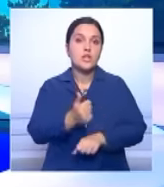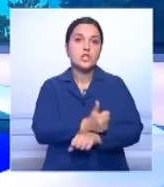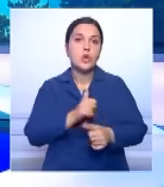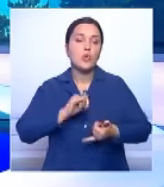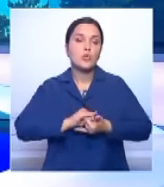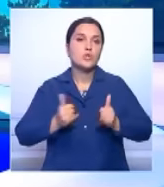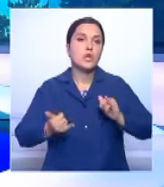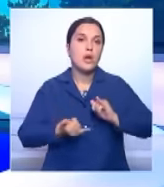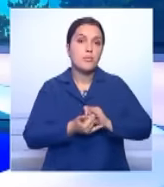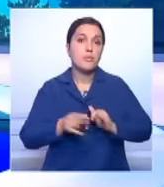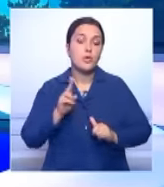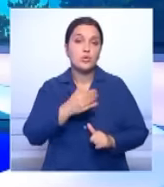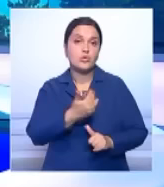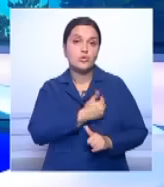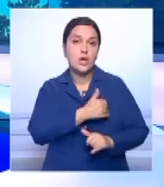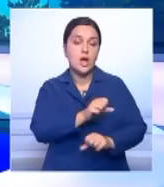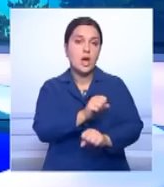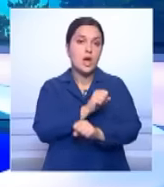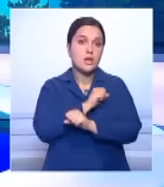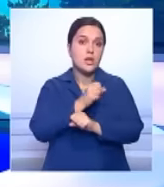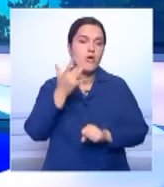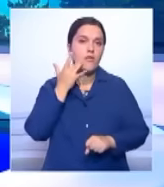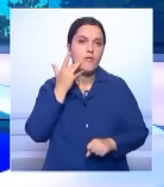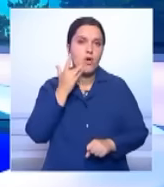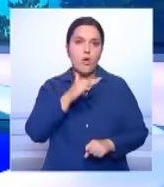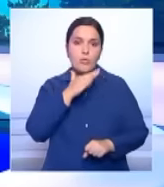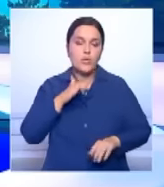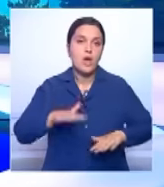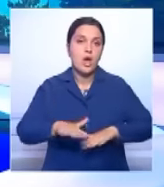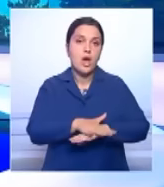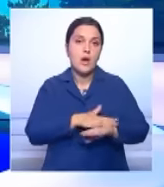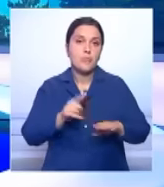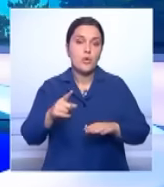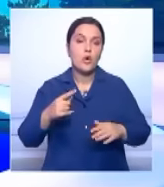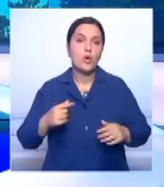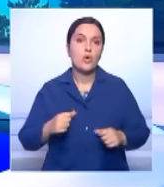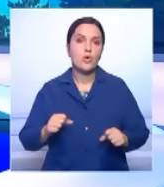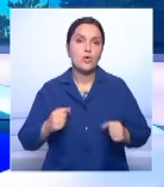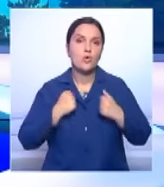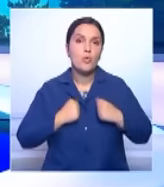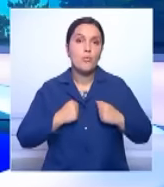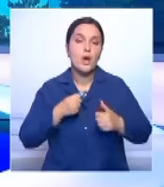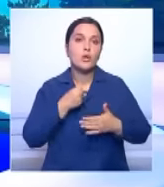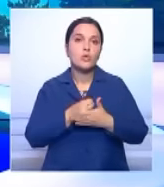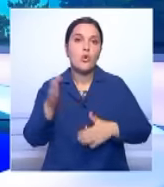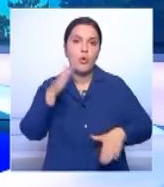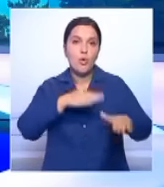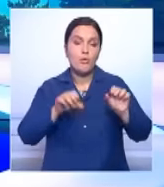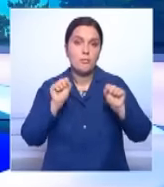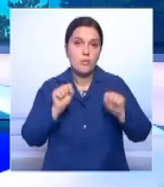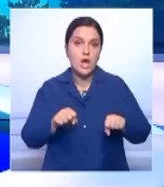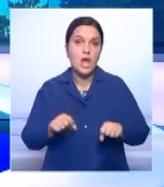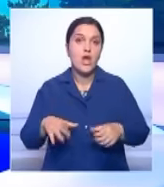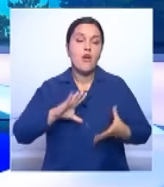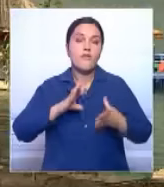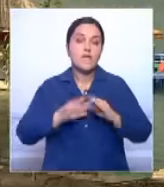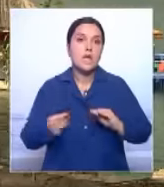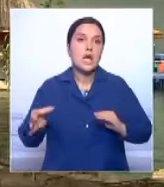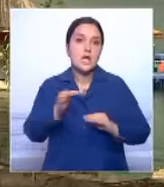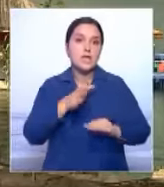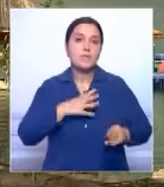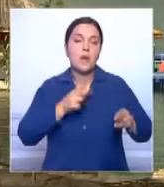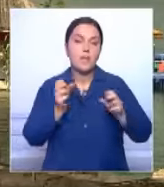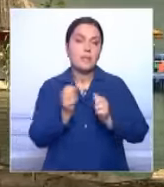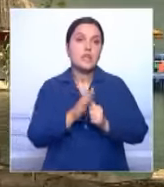от Усть-Каменогорска, поэтому желающих отдохнуть там всегда достаточно. Купальный сезон открыт до сих пор. Всего за лето озера посетили свыше